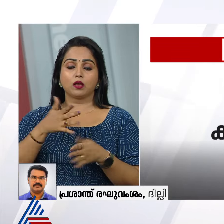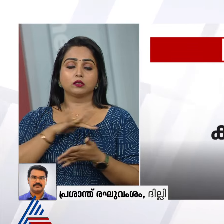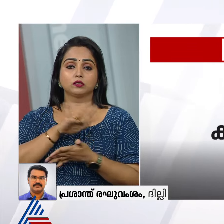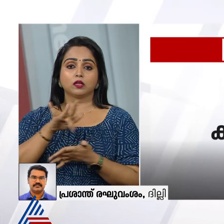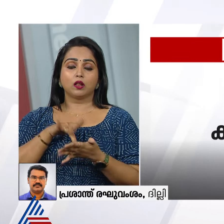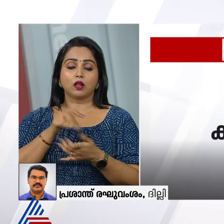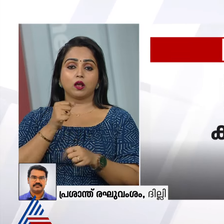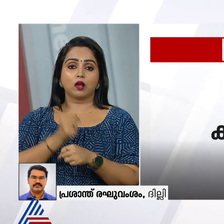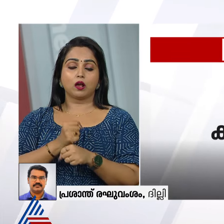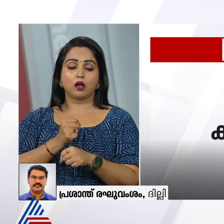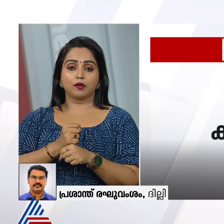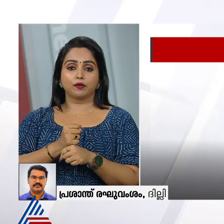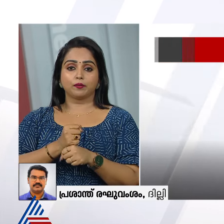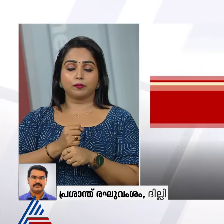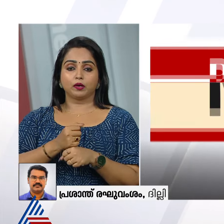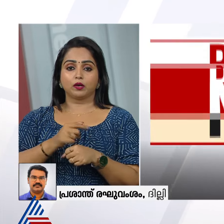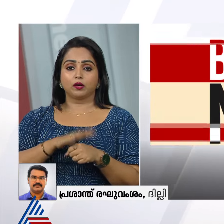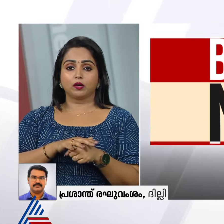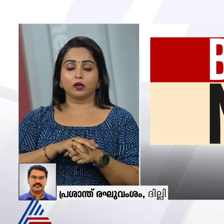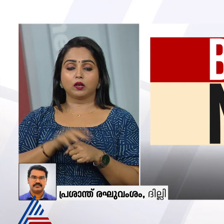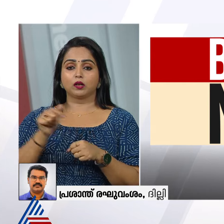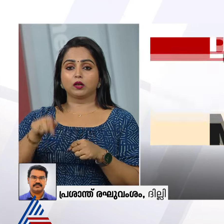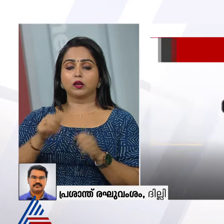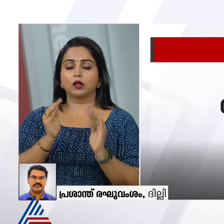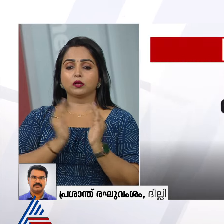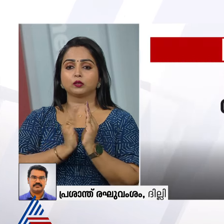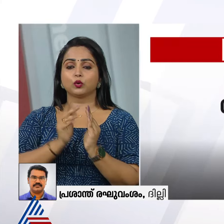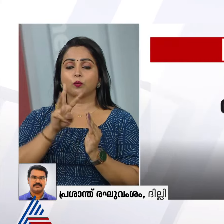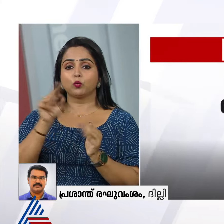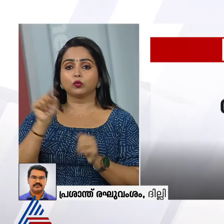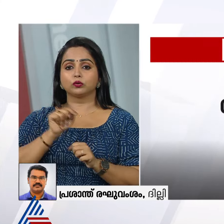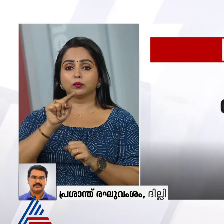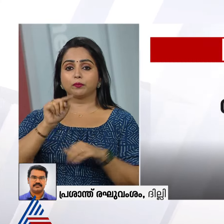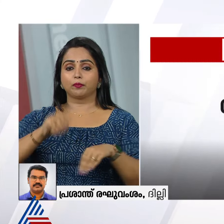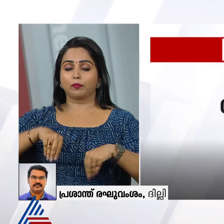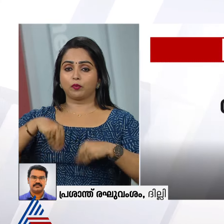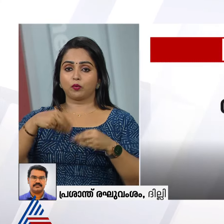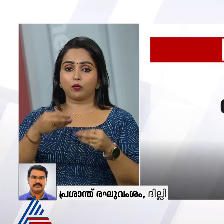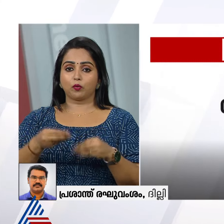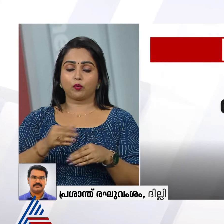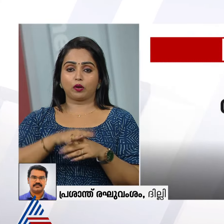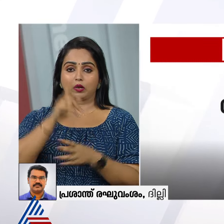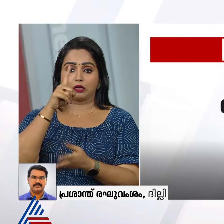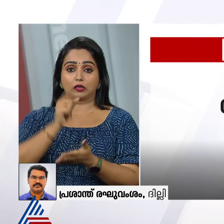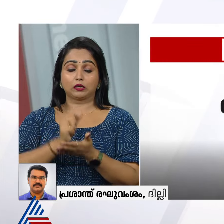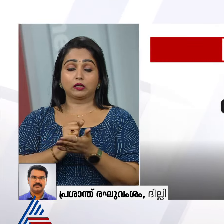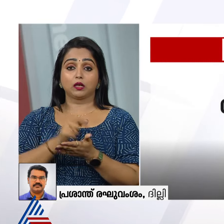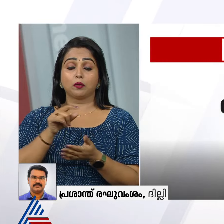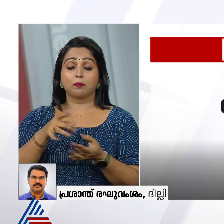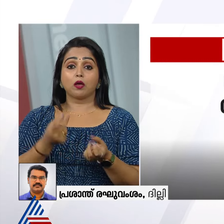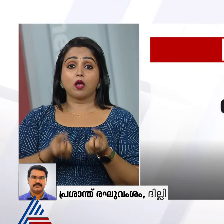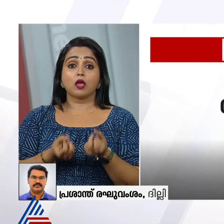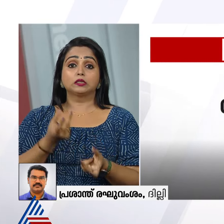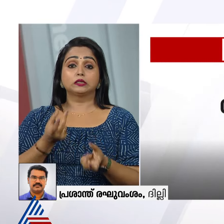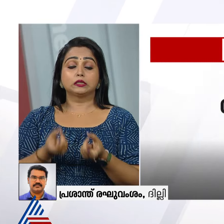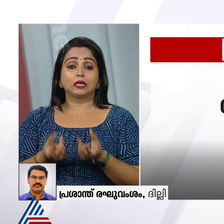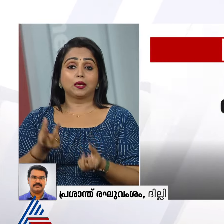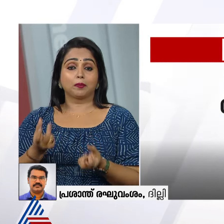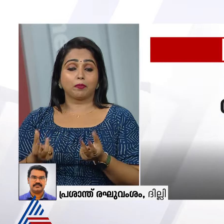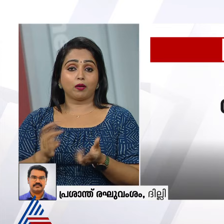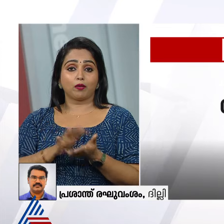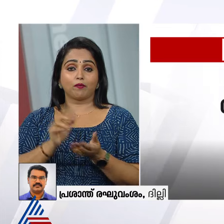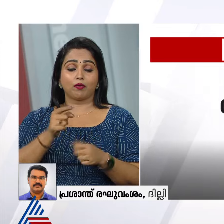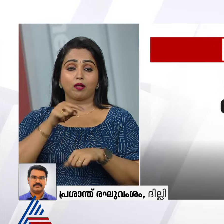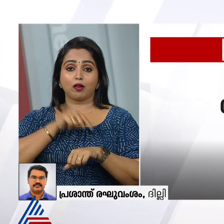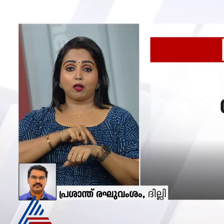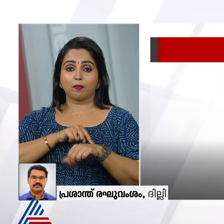ക്ഷാമബത്ത 3% ഉയർത്താൻ വേണ്ടിയാണ്. ഇപ്പോൾ ദീപാവലിക്ക് തൊട്ട് മുമ്പാണ് ഈ ഒരു വർധനം വരുത്താനുള്ള തീരുമാനം മന്ത്രിസഭ